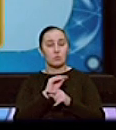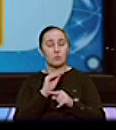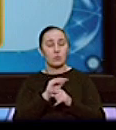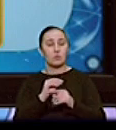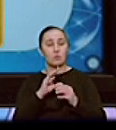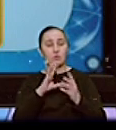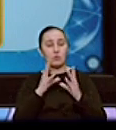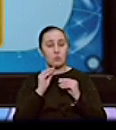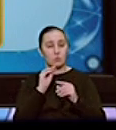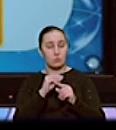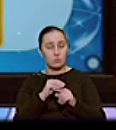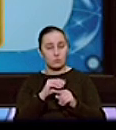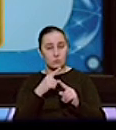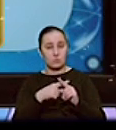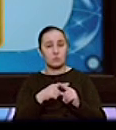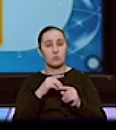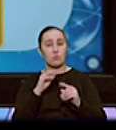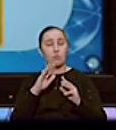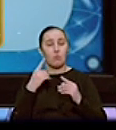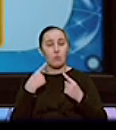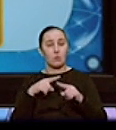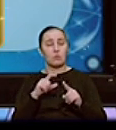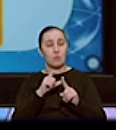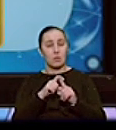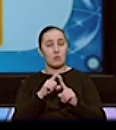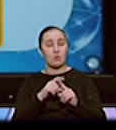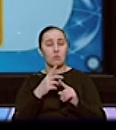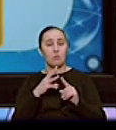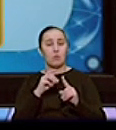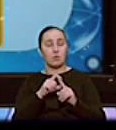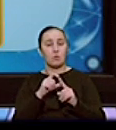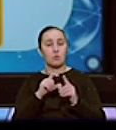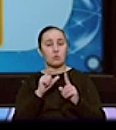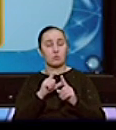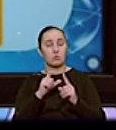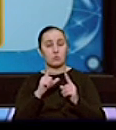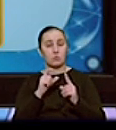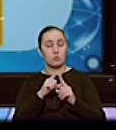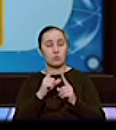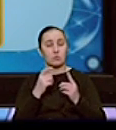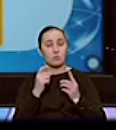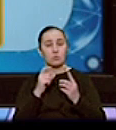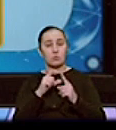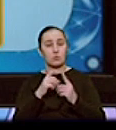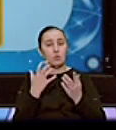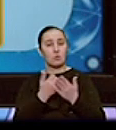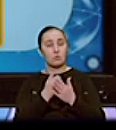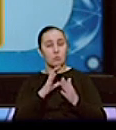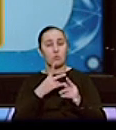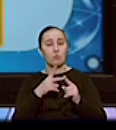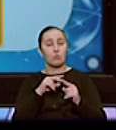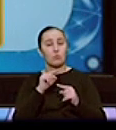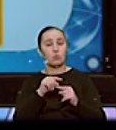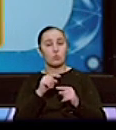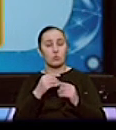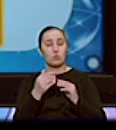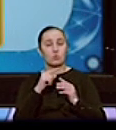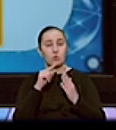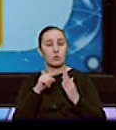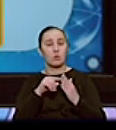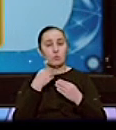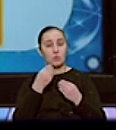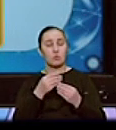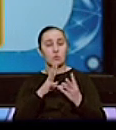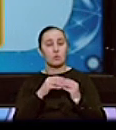qo'shimchalar qo'shish orqali boshqa ma'noli so'zlar hosil bo'ldi. Ana endi ularga so'roq berish